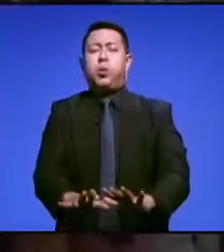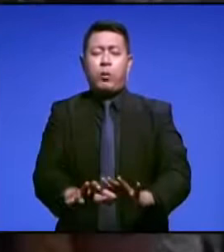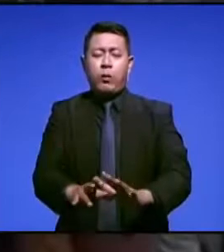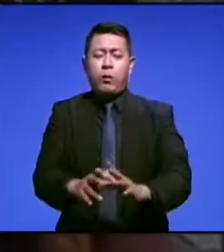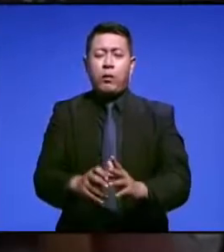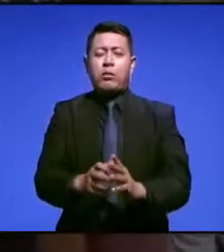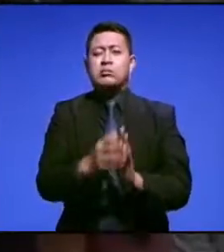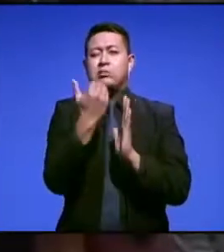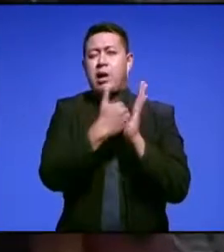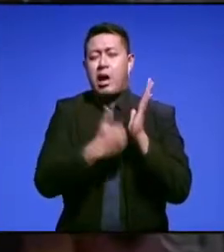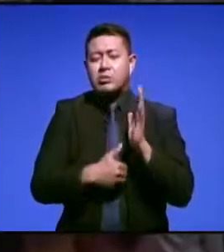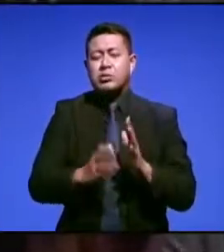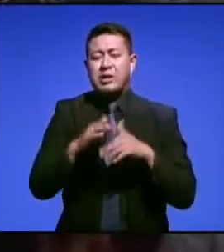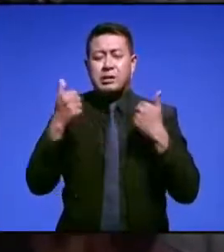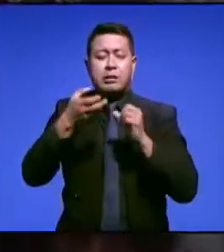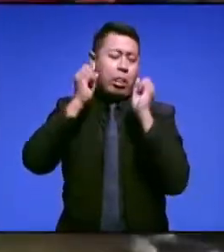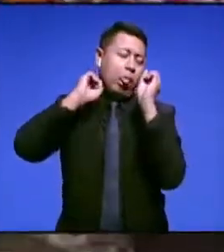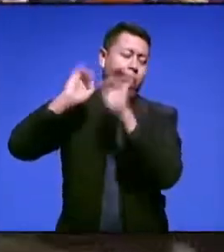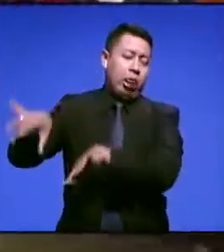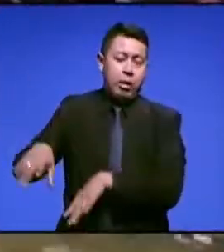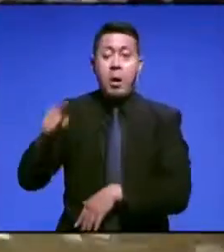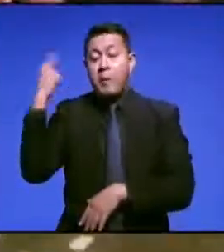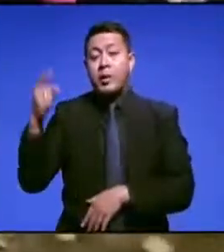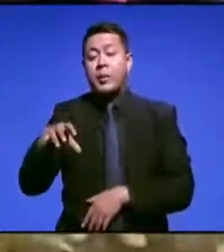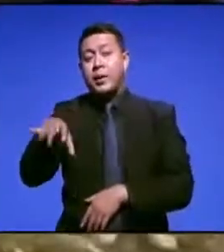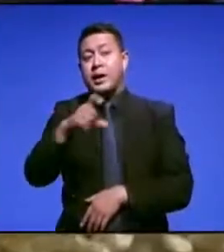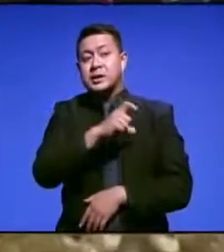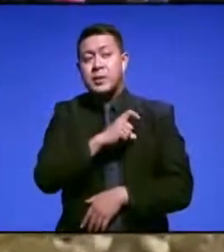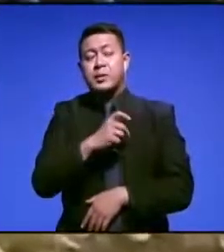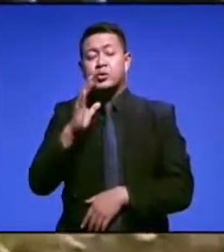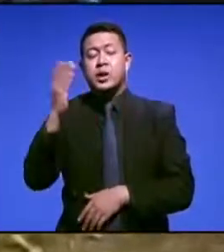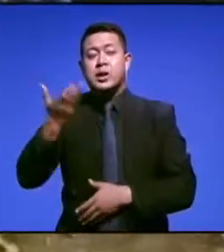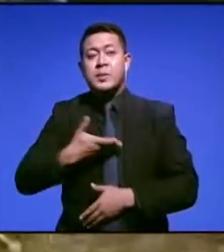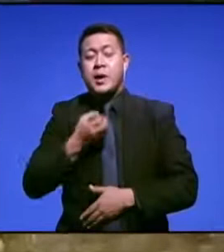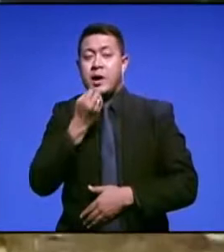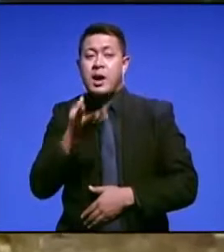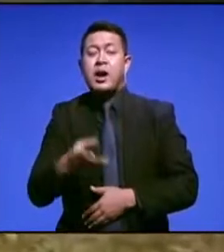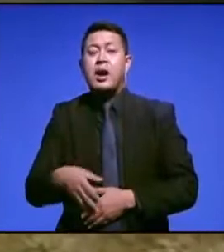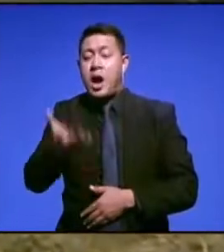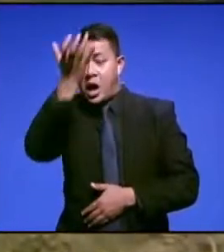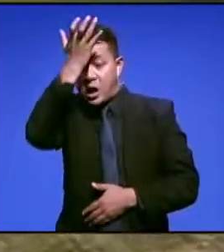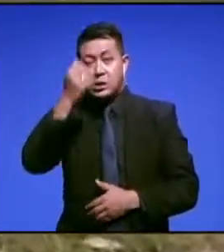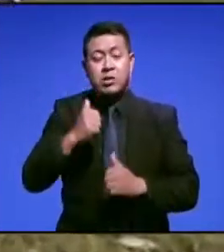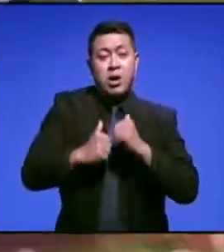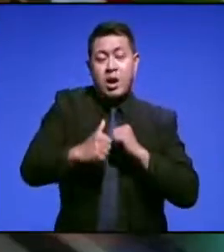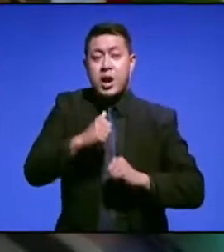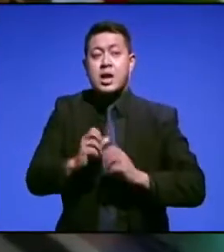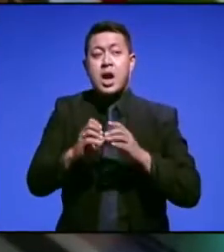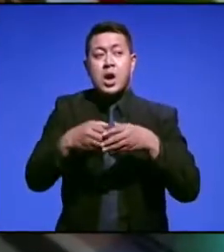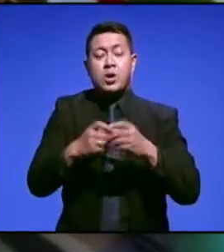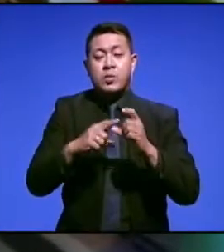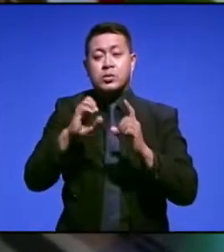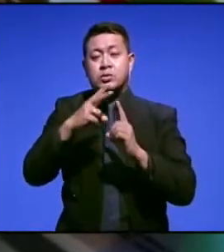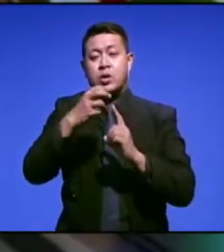mengabaikan protokol kesehatan. Sebelumnya, pemerintah Kecamatan Pamijahan sempat menerima kabar bahwa sang Raja Dangdut beserta grupnya